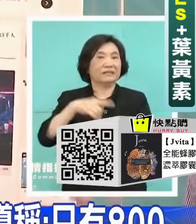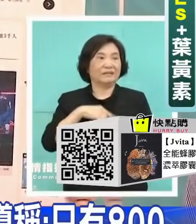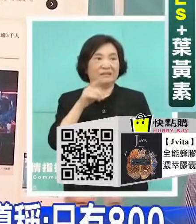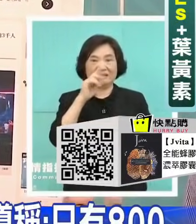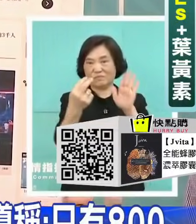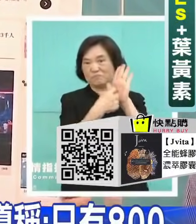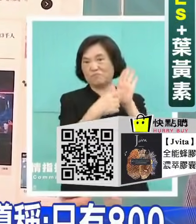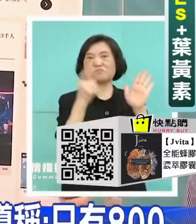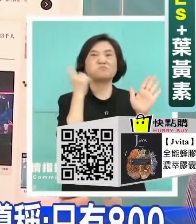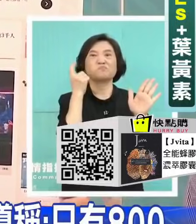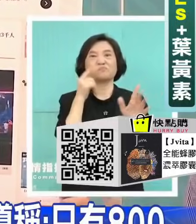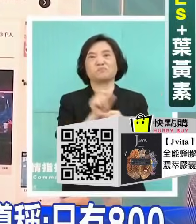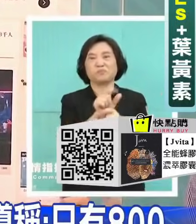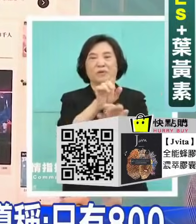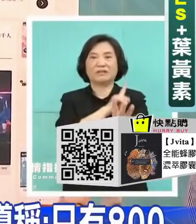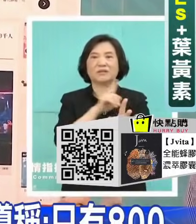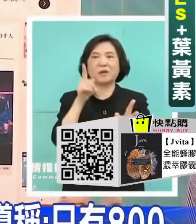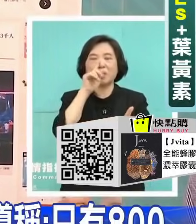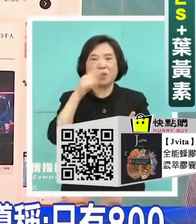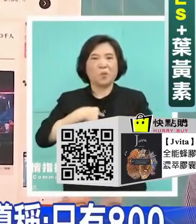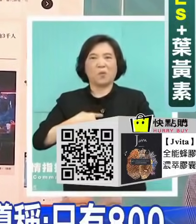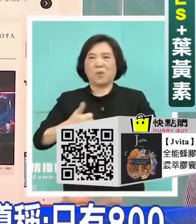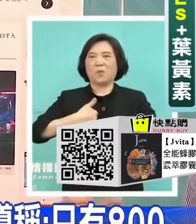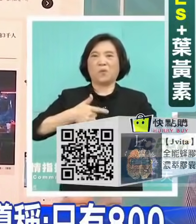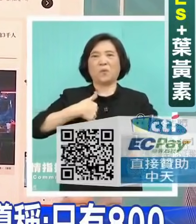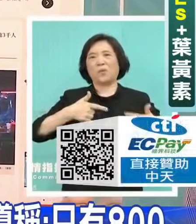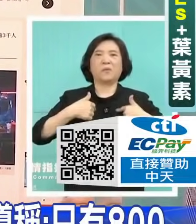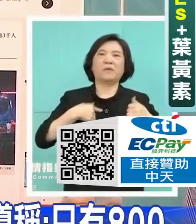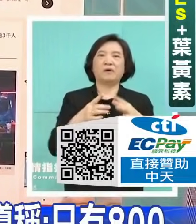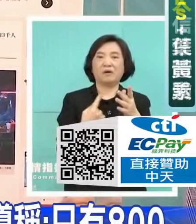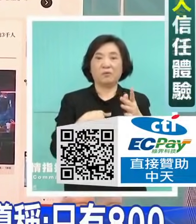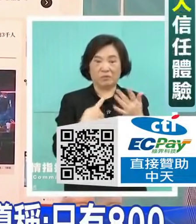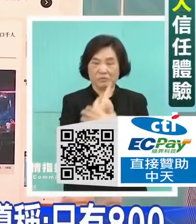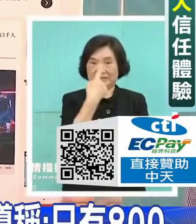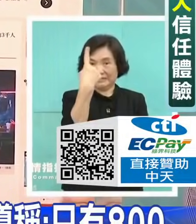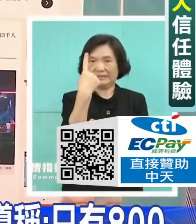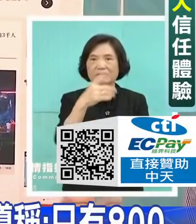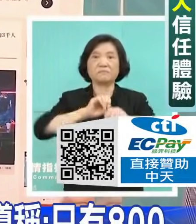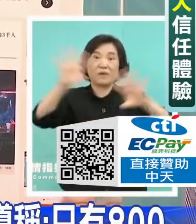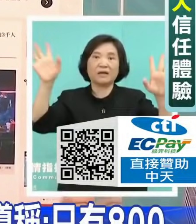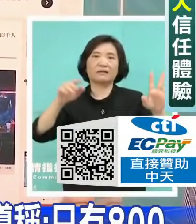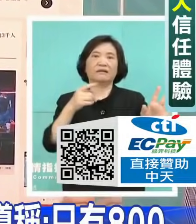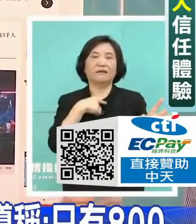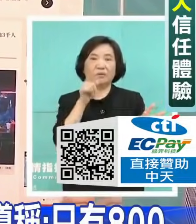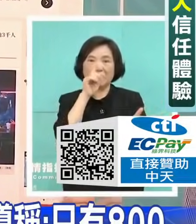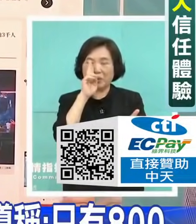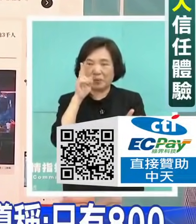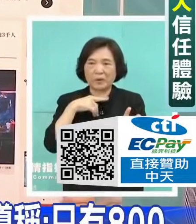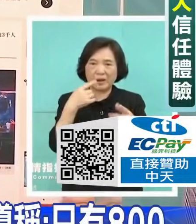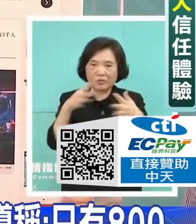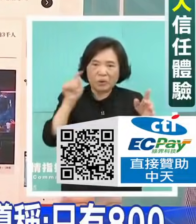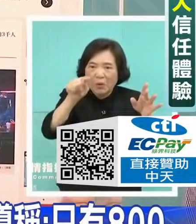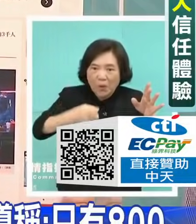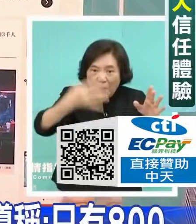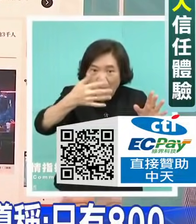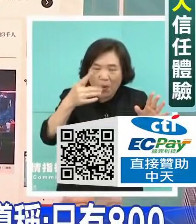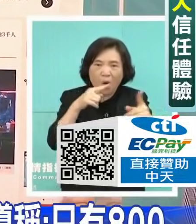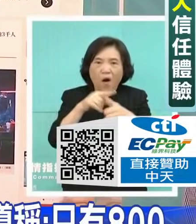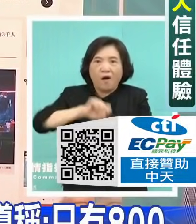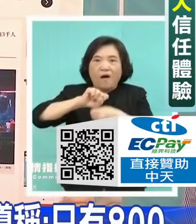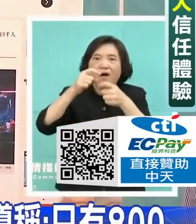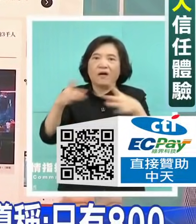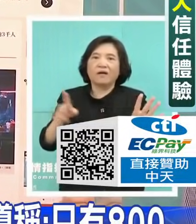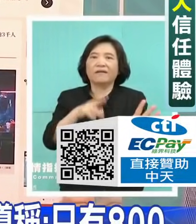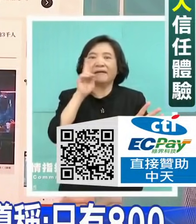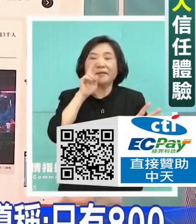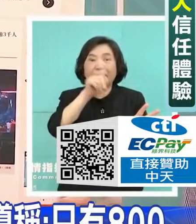这种假新闻来做自己的独家，来做自己的 KPI， 来做自己的点阅率，这些都不是一个